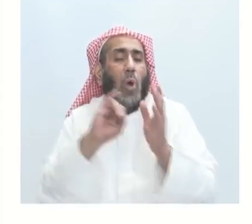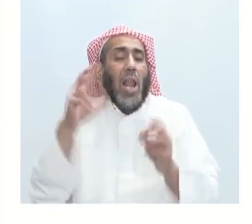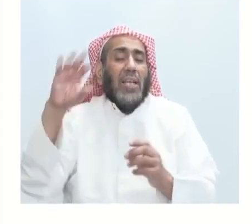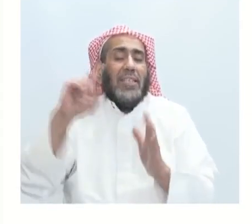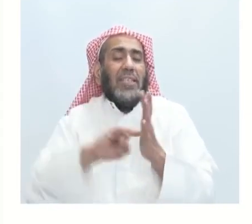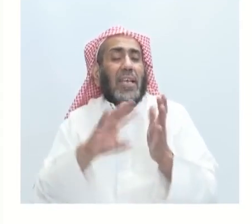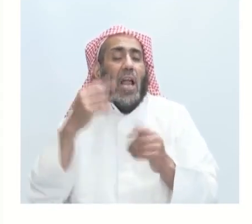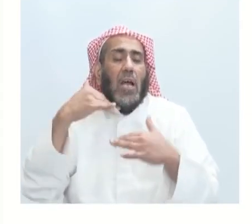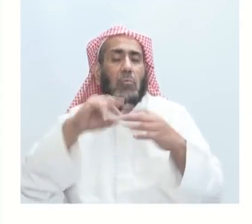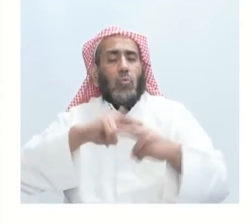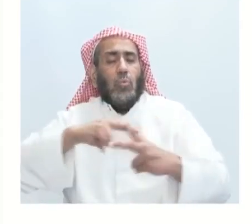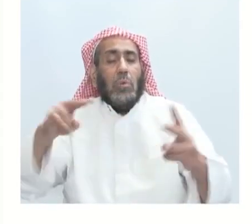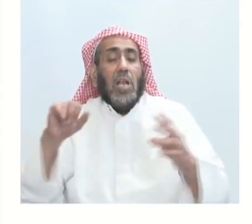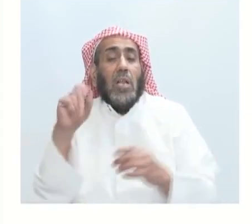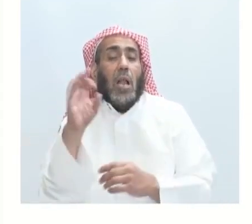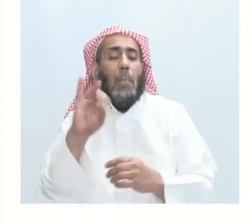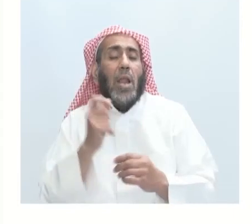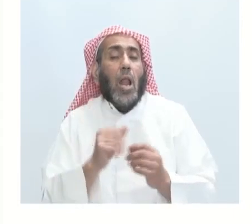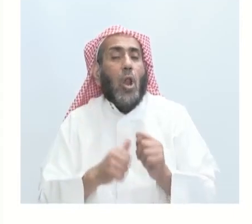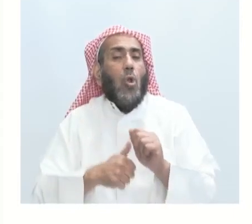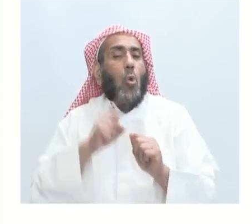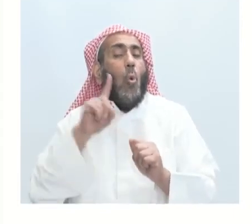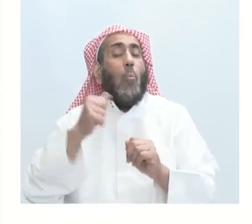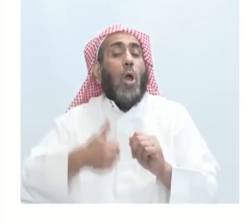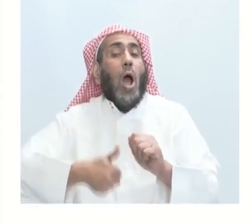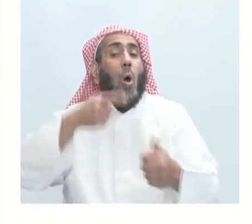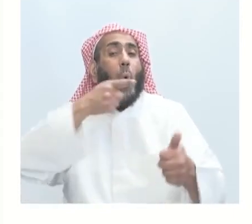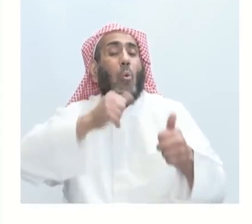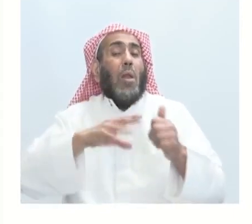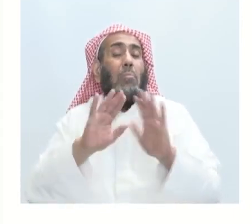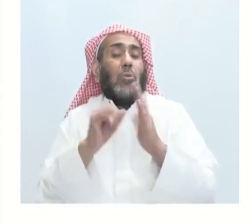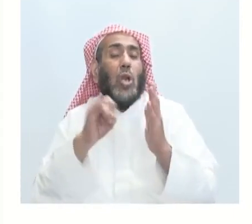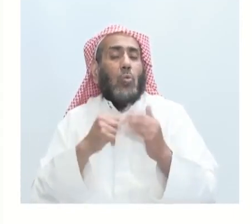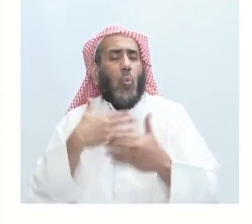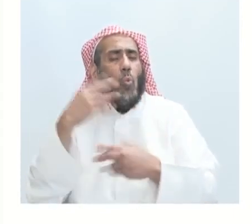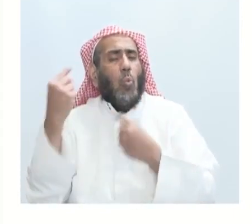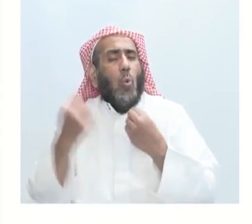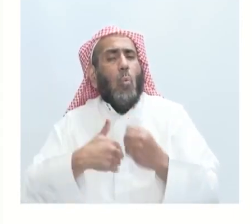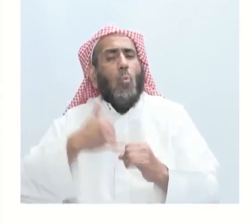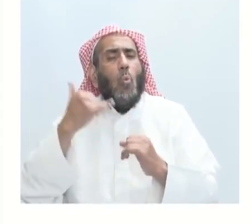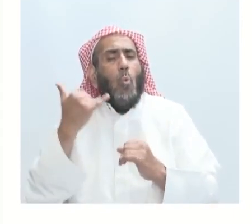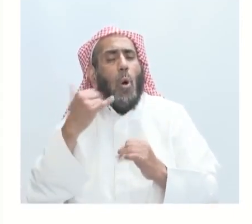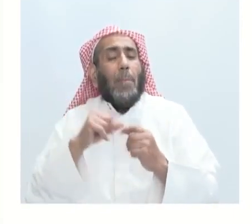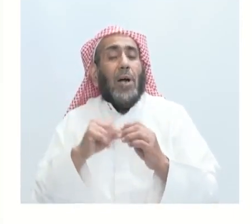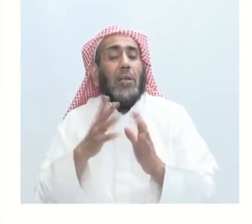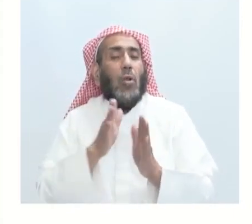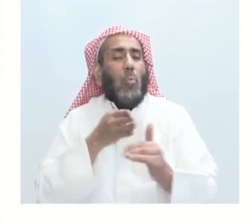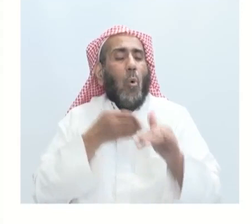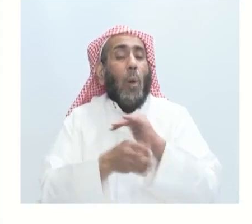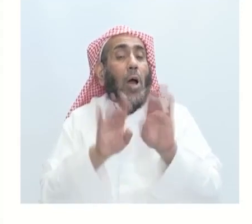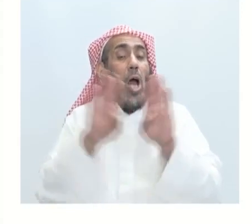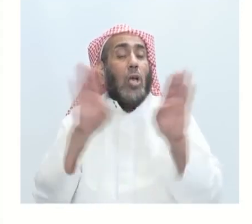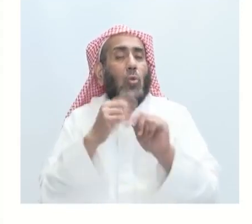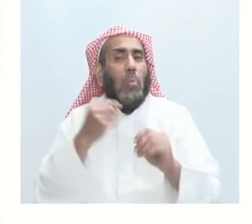الادبيه قبل ذلك مجله المنهل المجله الام وهي اولى اولى المجلات والدور الكبير الذي اطلعت به وكان كانت احدى البوابات الكبرى